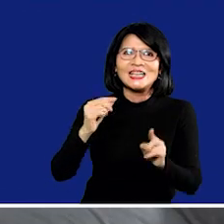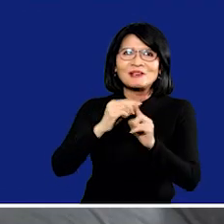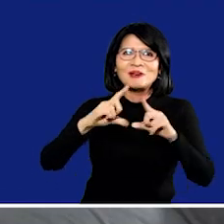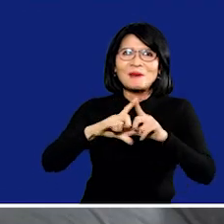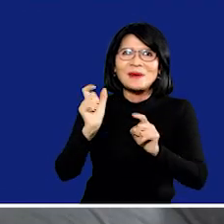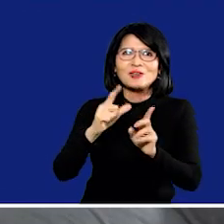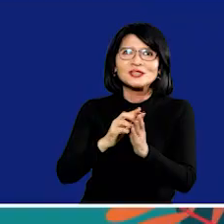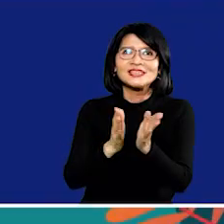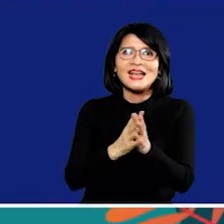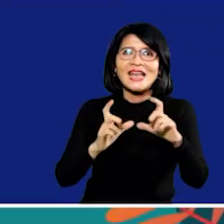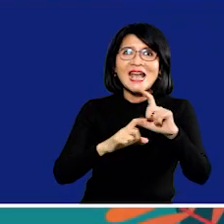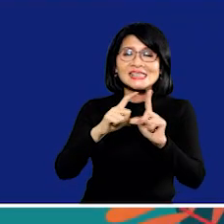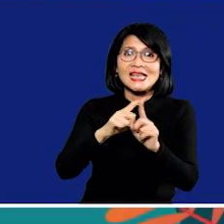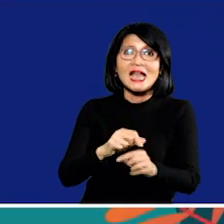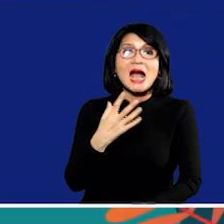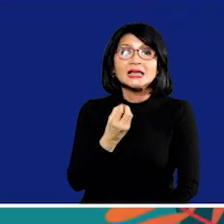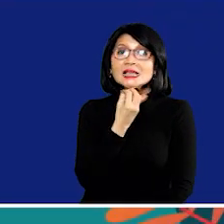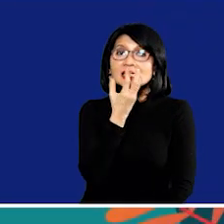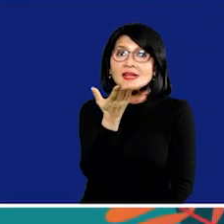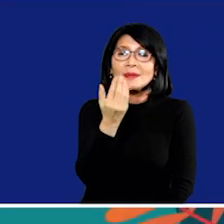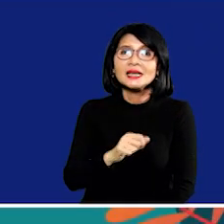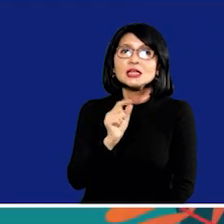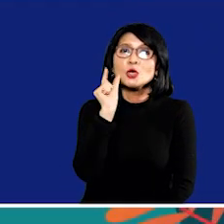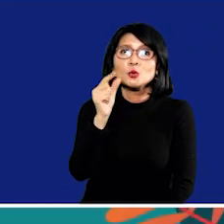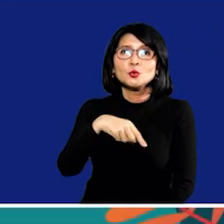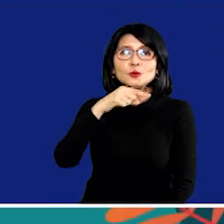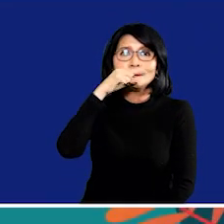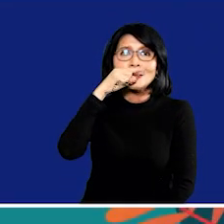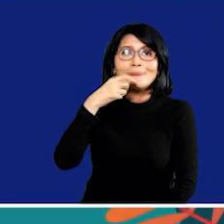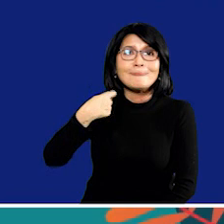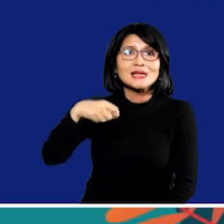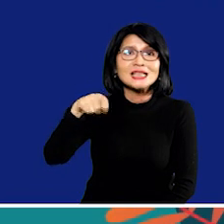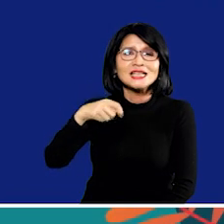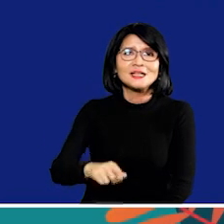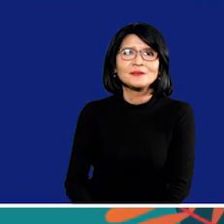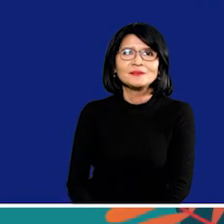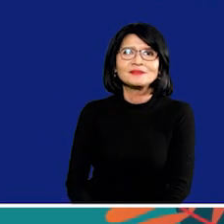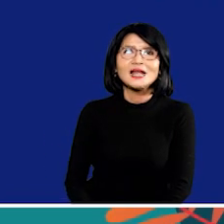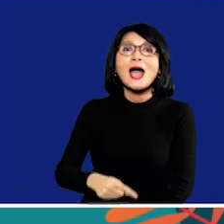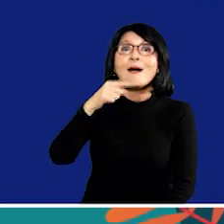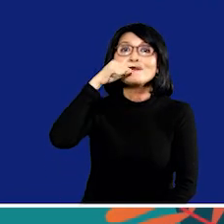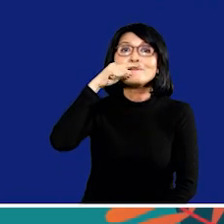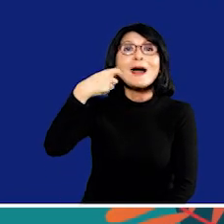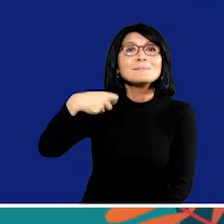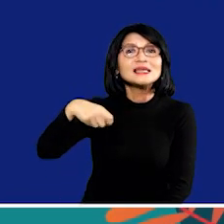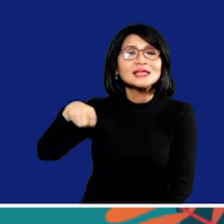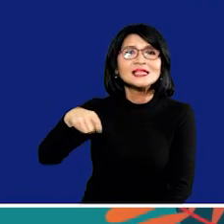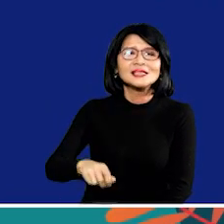dari PAUD dan SD. Ya, ada Pak. Yang ingin disampaikan ke Mas Menteri mungkin, Selvin silahkan. Pak